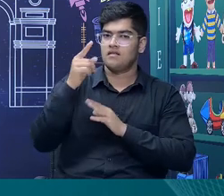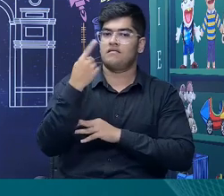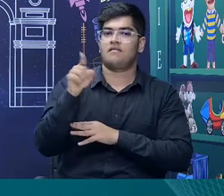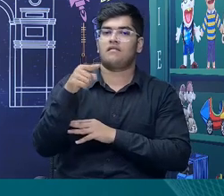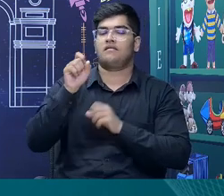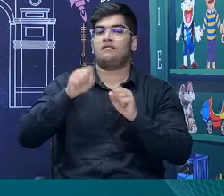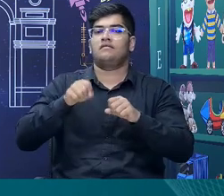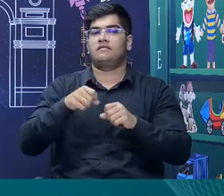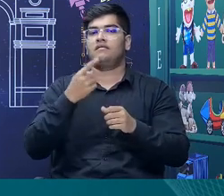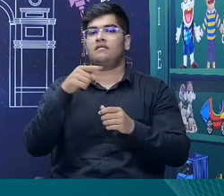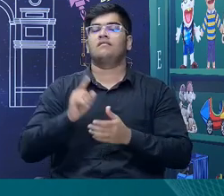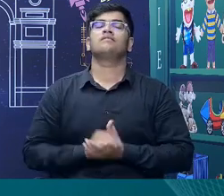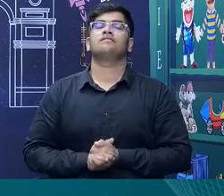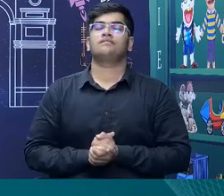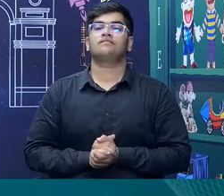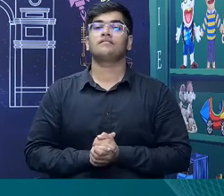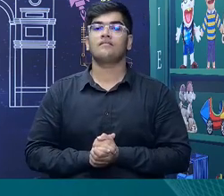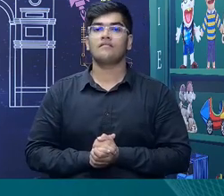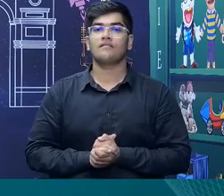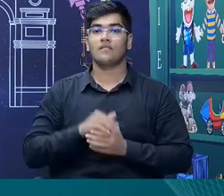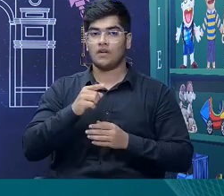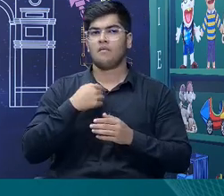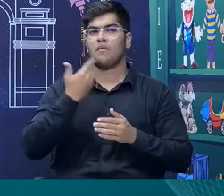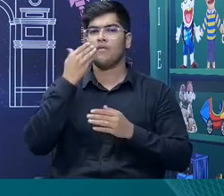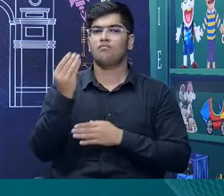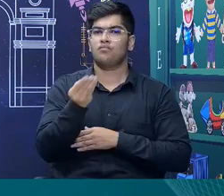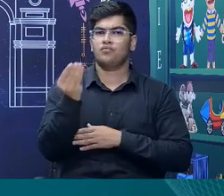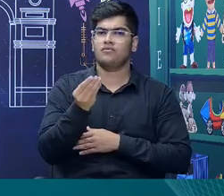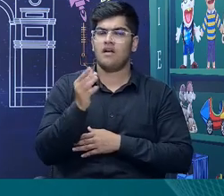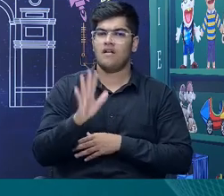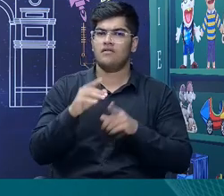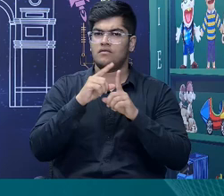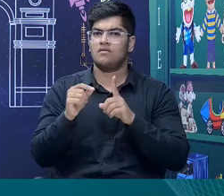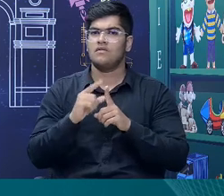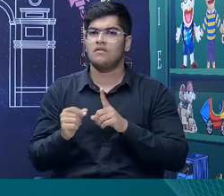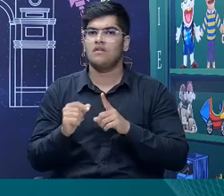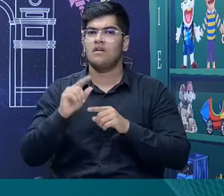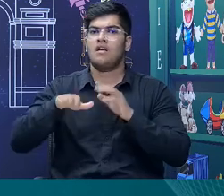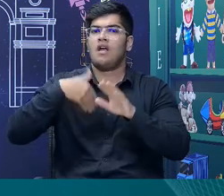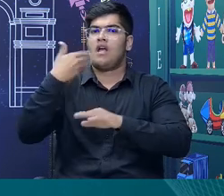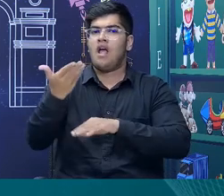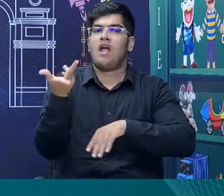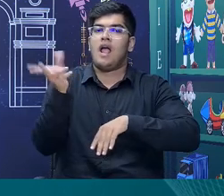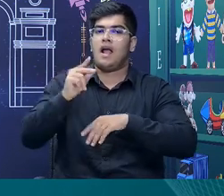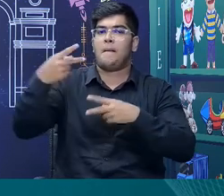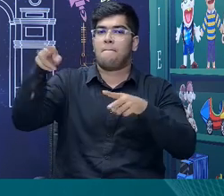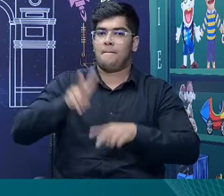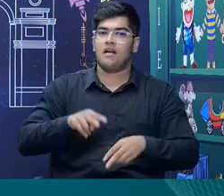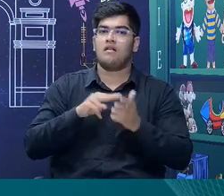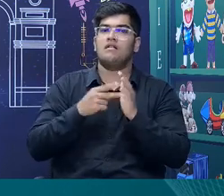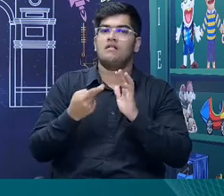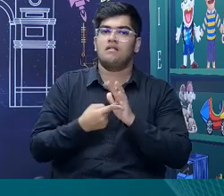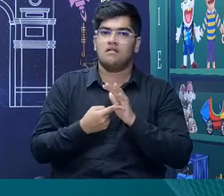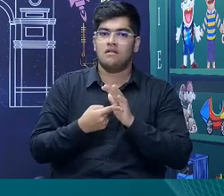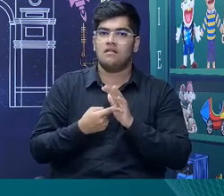सही कहा आपने और मैं जब हम पूजा करते हैं गणेश जी की तो हम यह भी कहते हैं की अगली बार फिर से आना फिर से आना गणपति